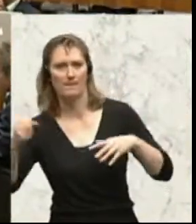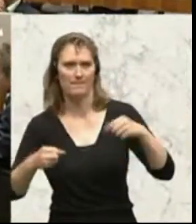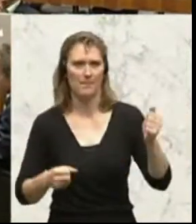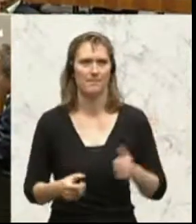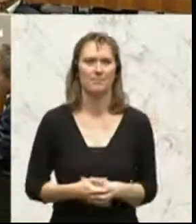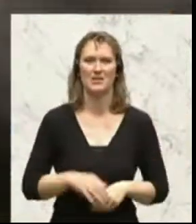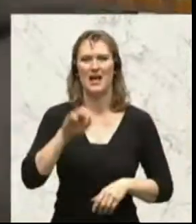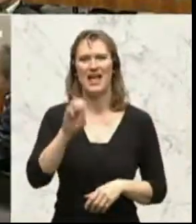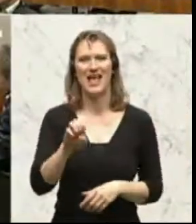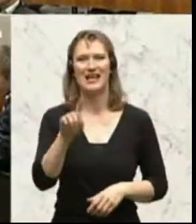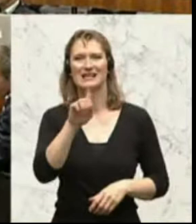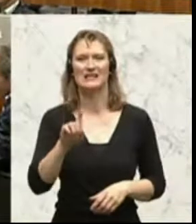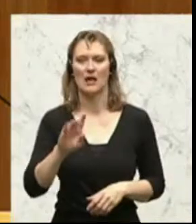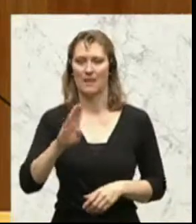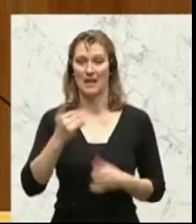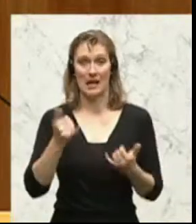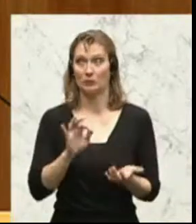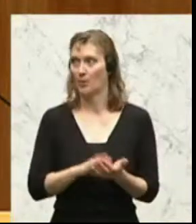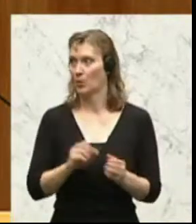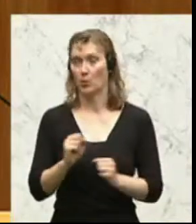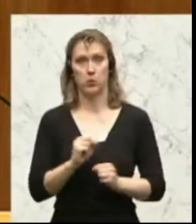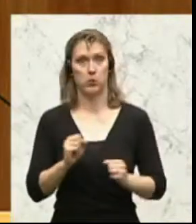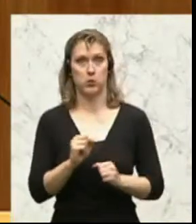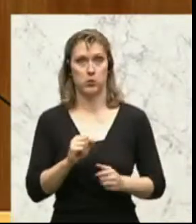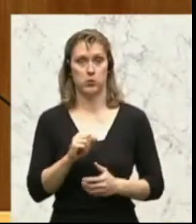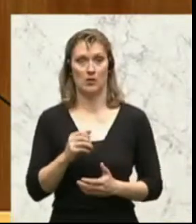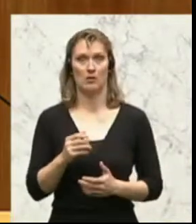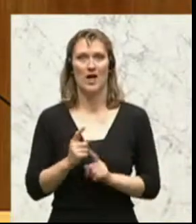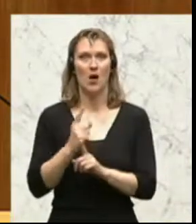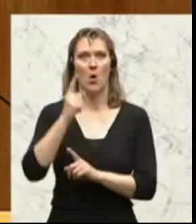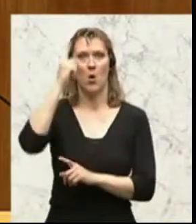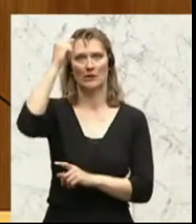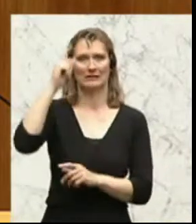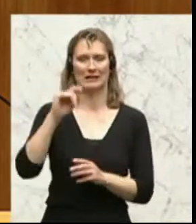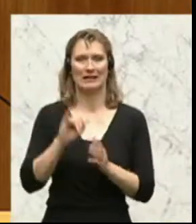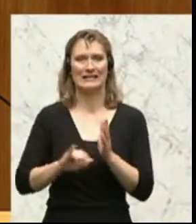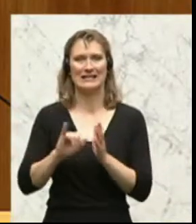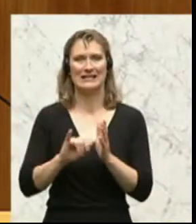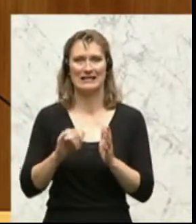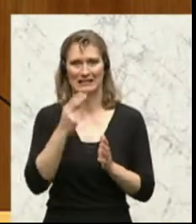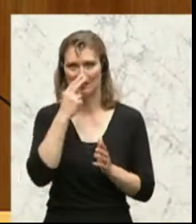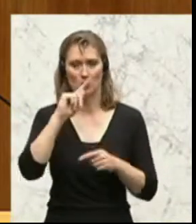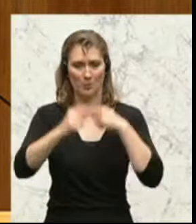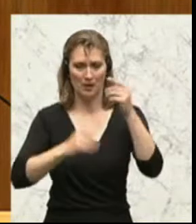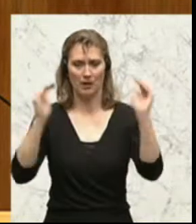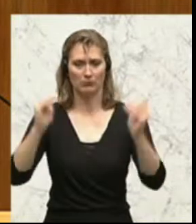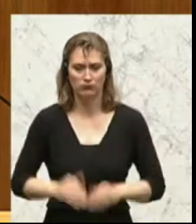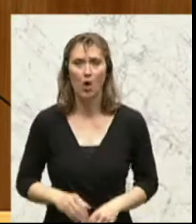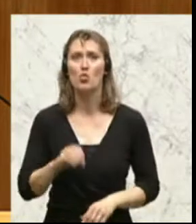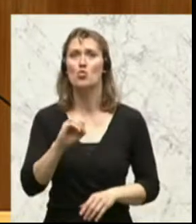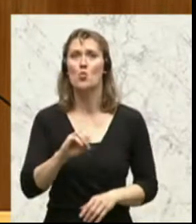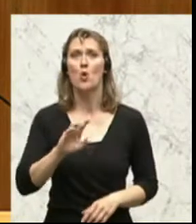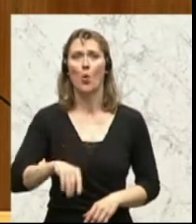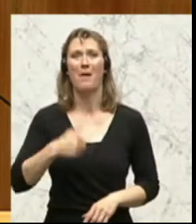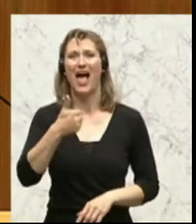in historischen Dimensionen. Der historisch niedrige Zinssatz wurde noch einmal abgesenkt auf 0,15%